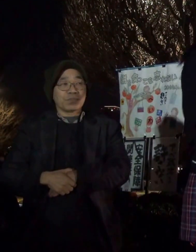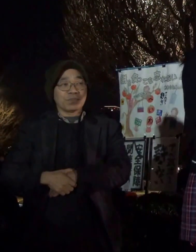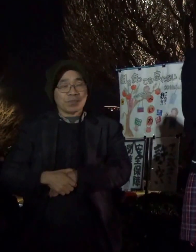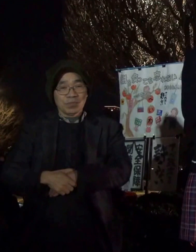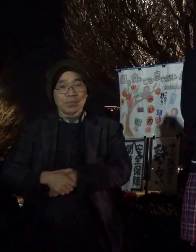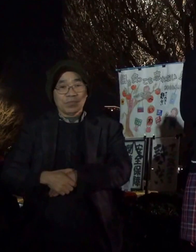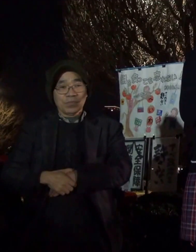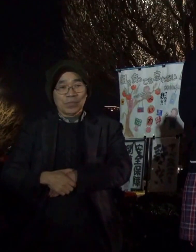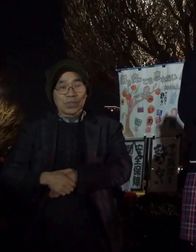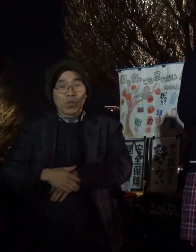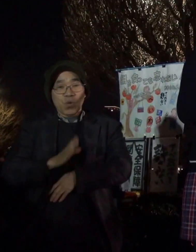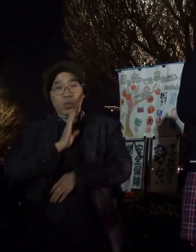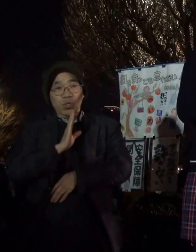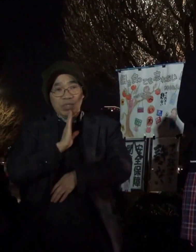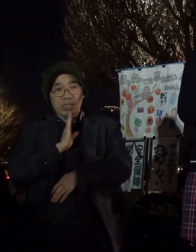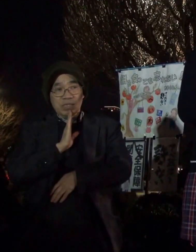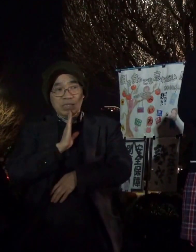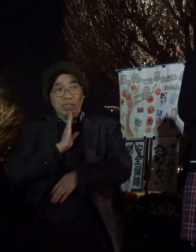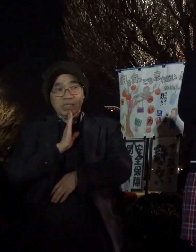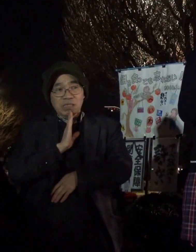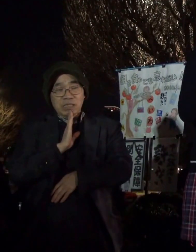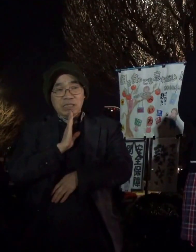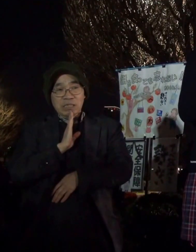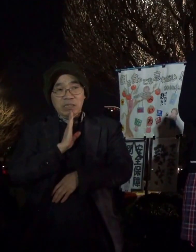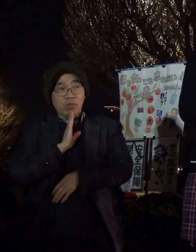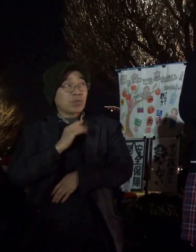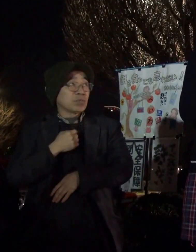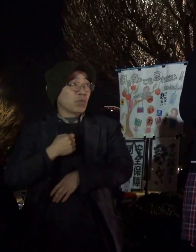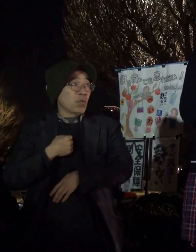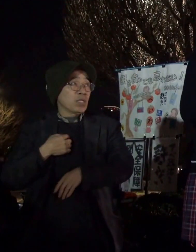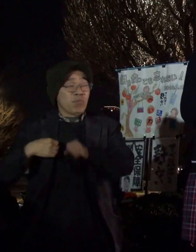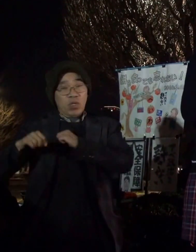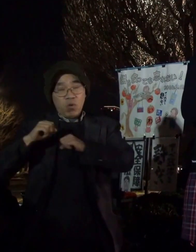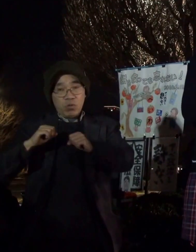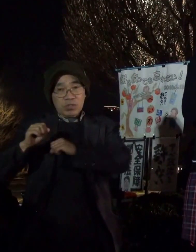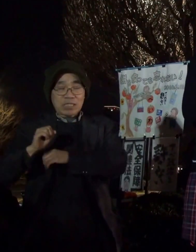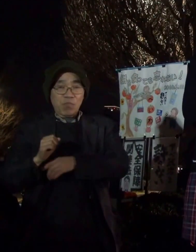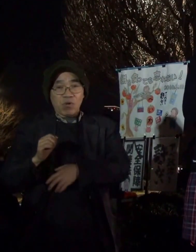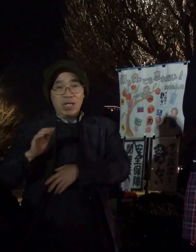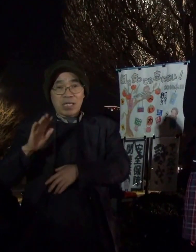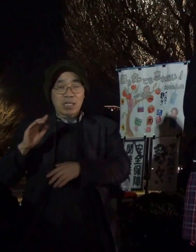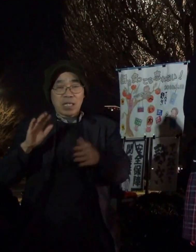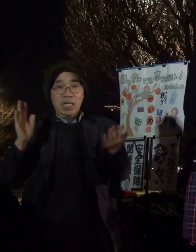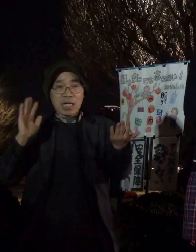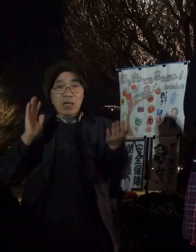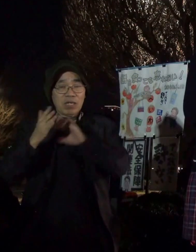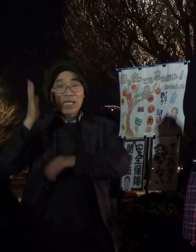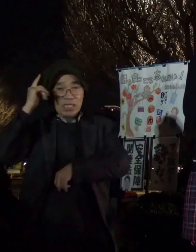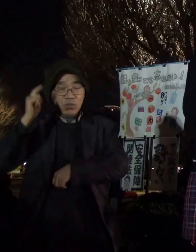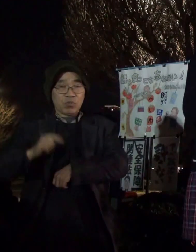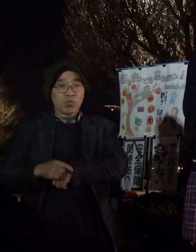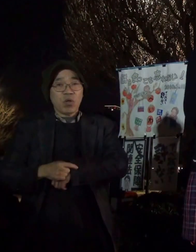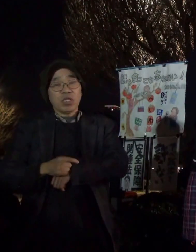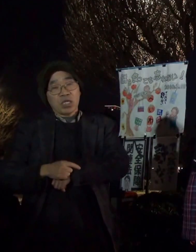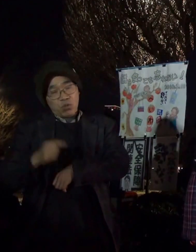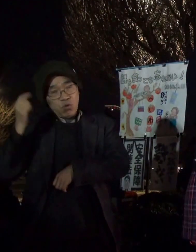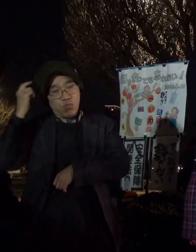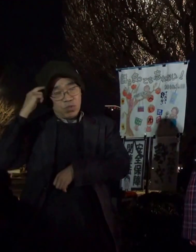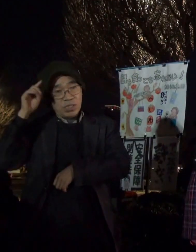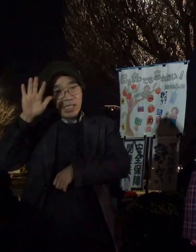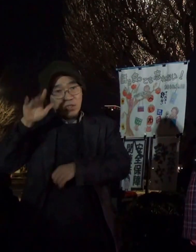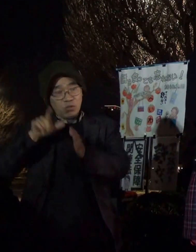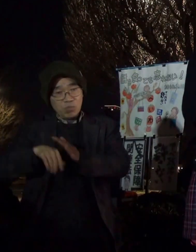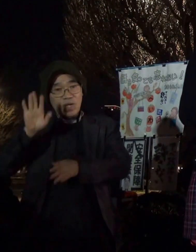ですか。 本当にこう私が行動しても何も変わらないんじゃないかって思ってしまった時期もあったんです